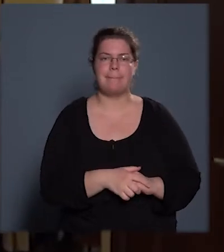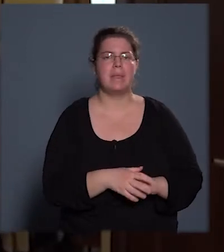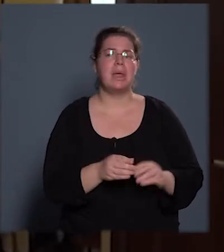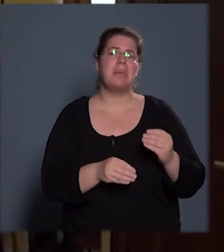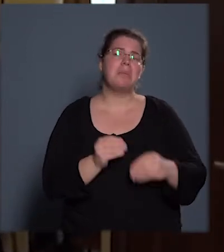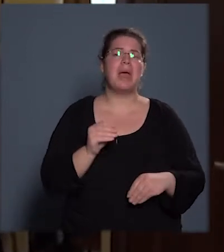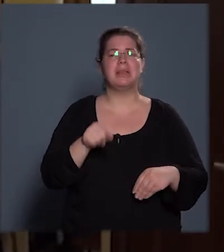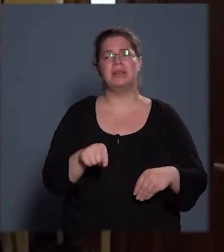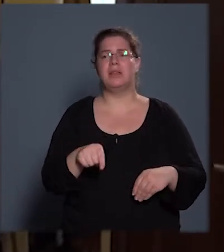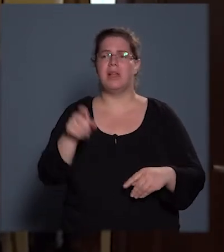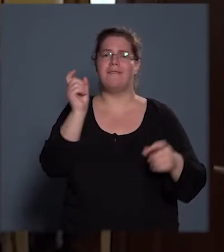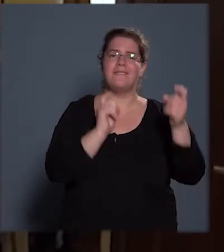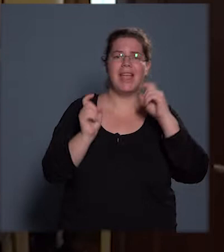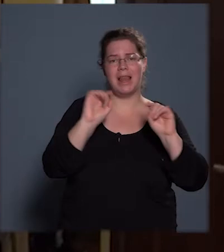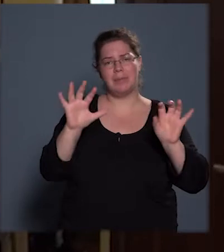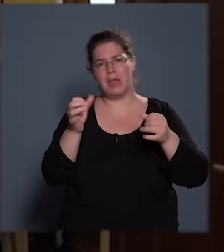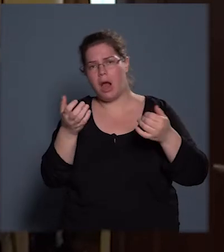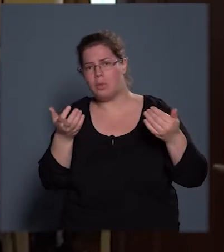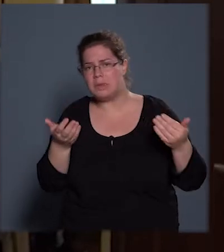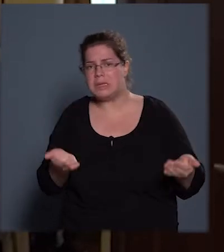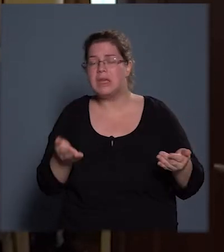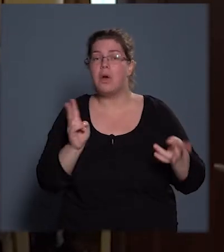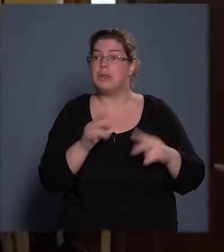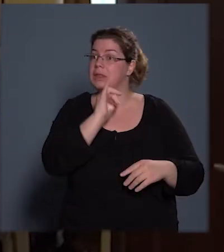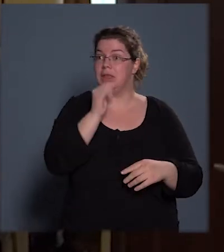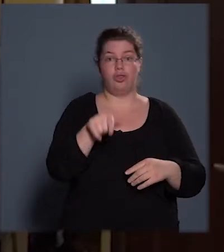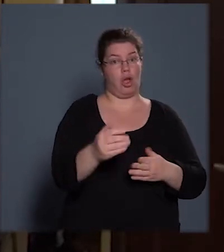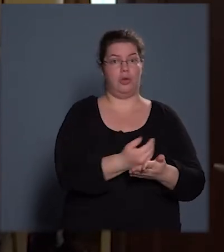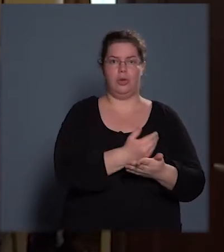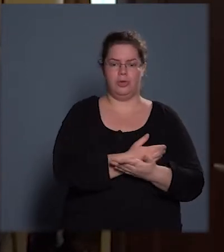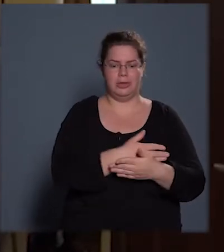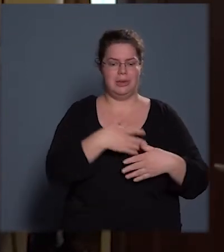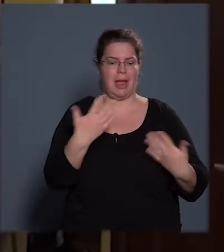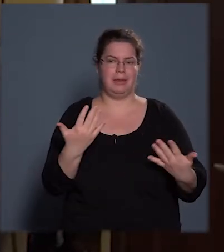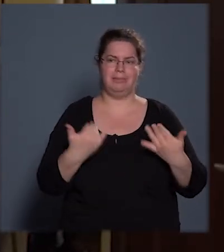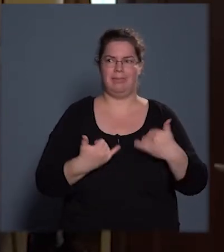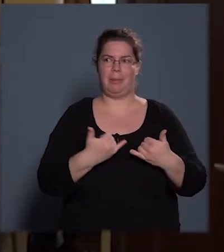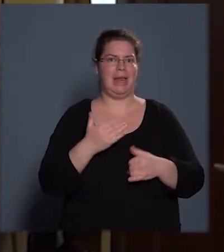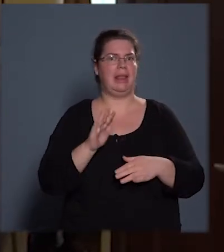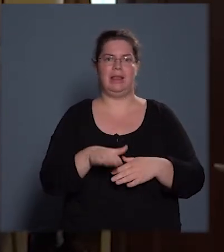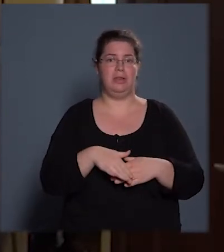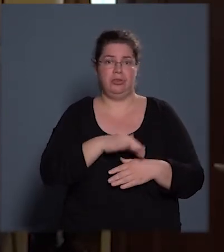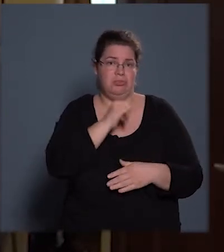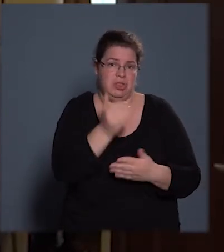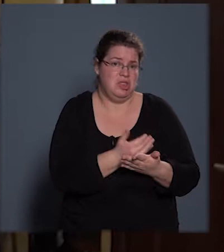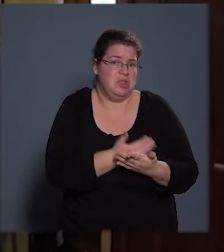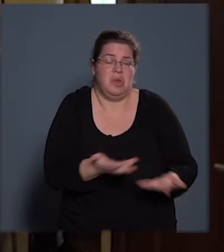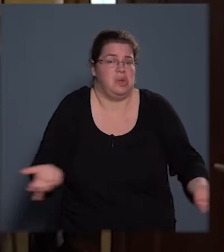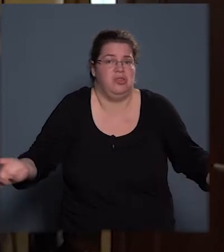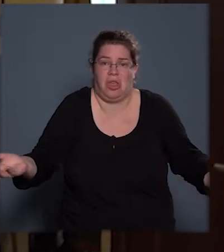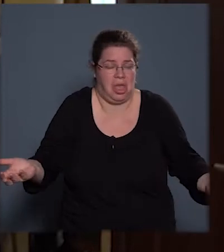mert itt az a vélemény alakult ki, hogy nincs arra szükség, tehát a megméretésre tulajdonképpen semmi szükség